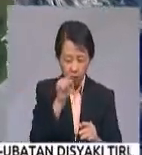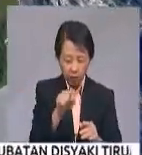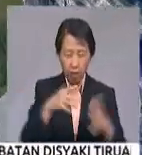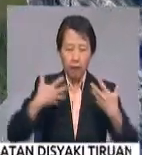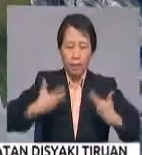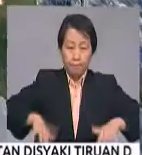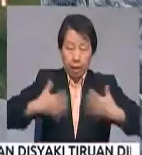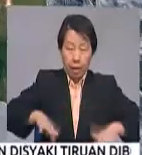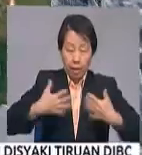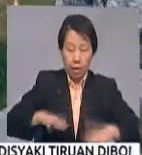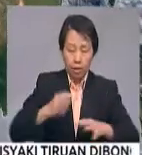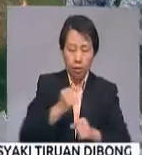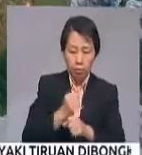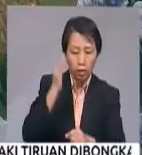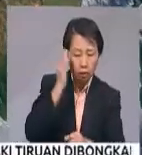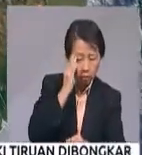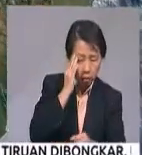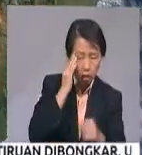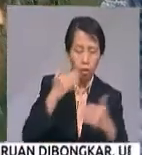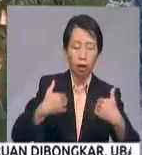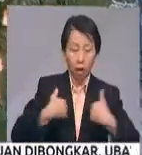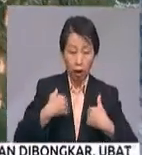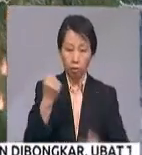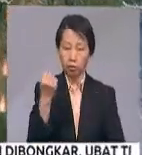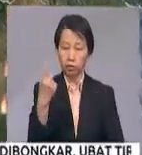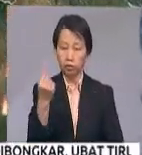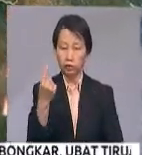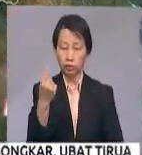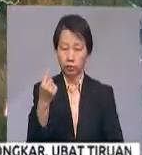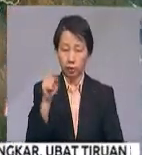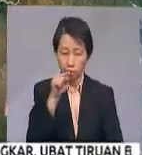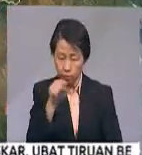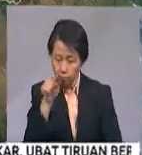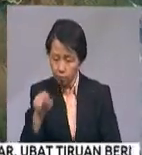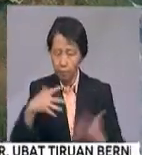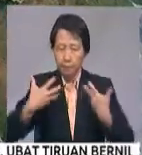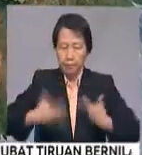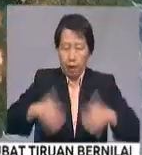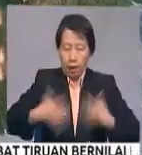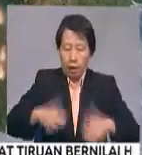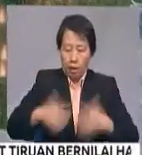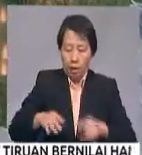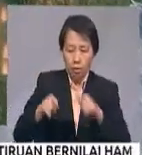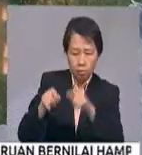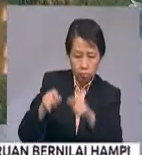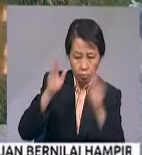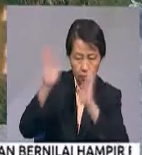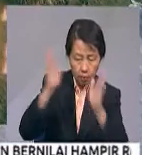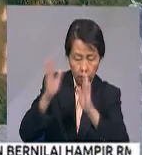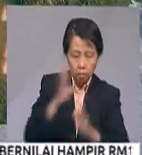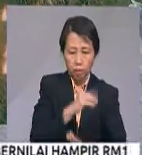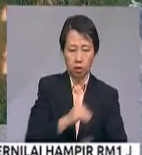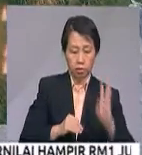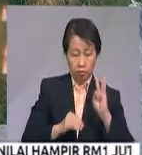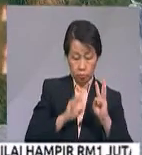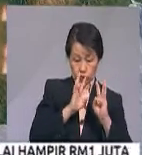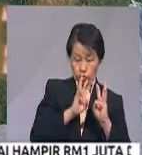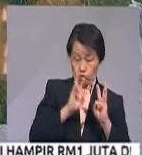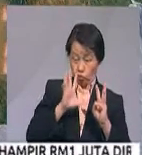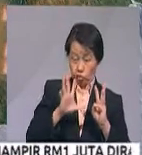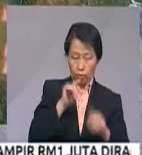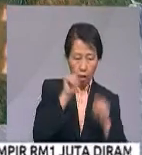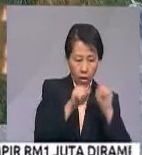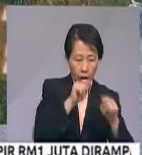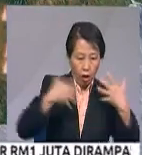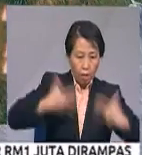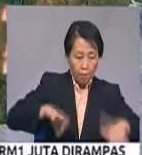yang telah dikesan, di mana setakat ini terdapat 11 bilangan titik panas yang telah dikesan di Malaysia dan 675 bilangan titik